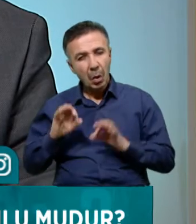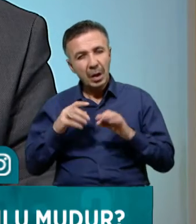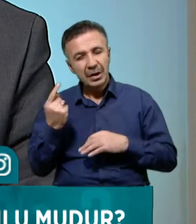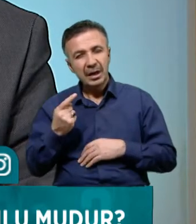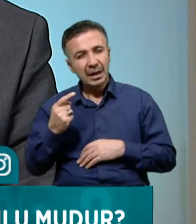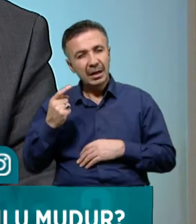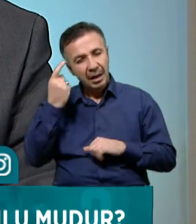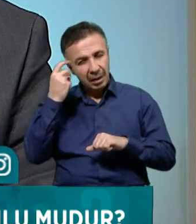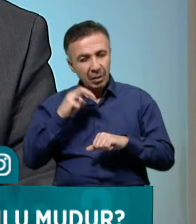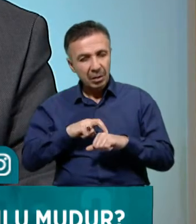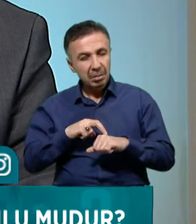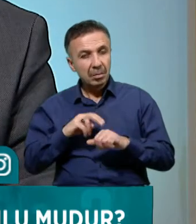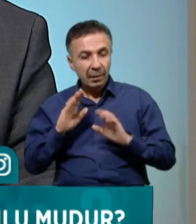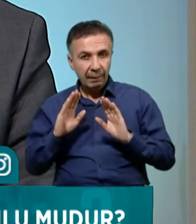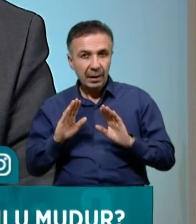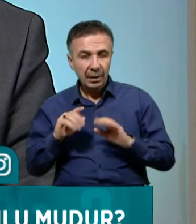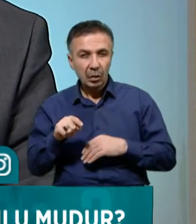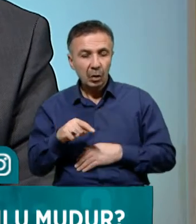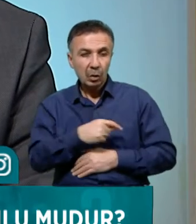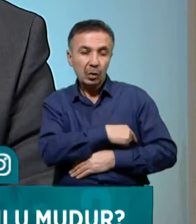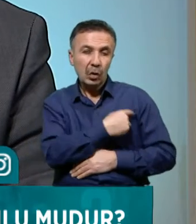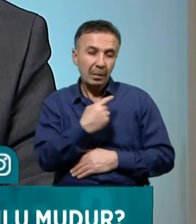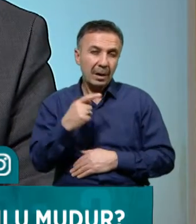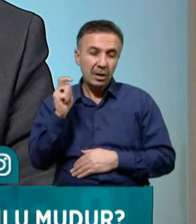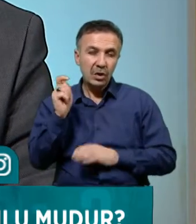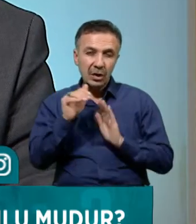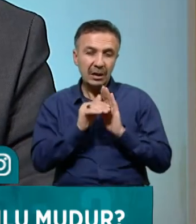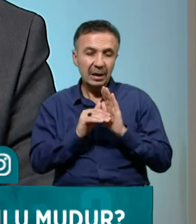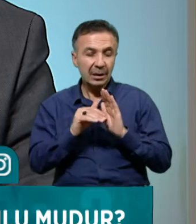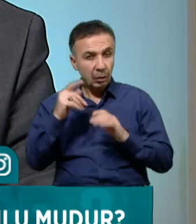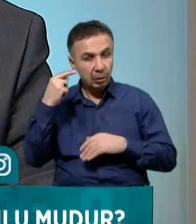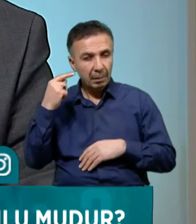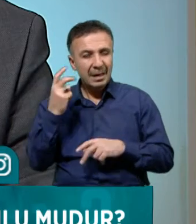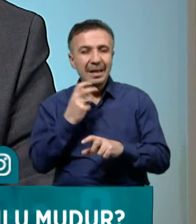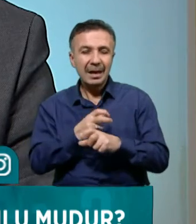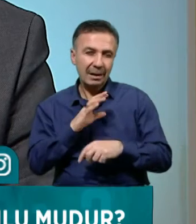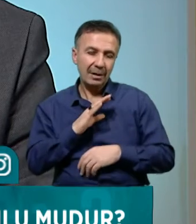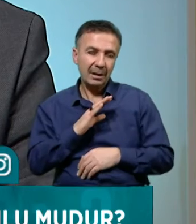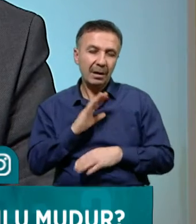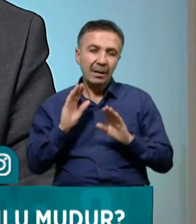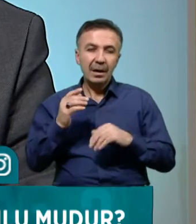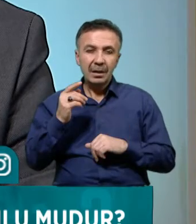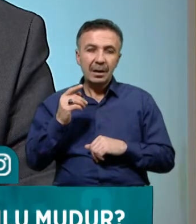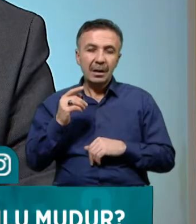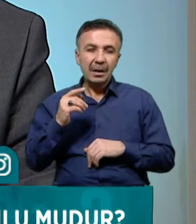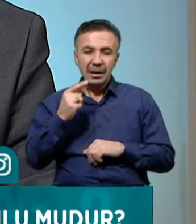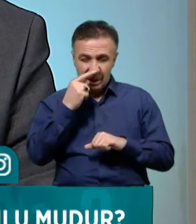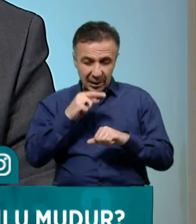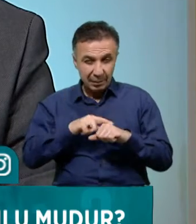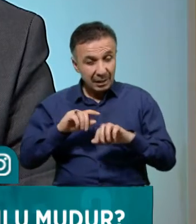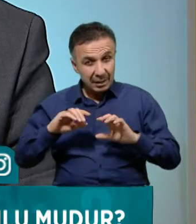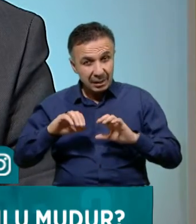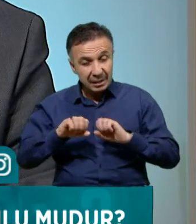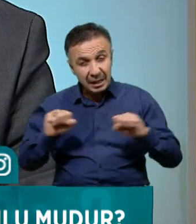geliyor ki bizim fakat onu normal şartlarda Düşünmek bile tehlikeli fakat inancımıza zarar verir mi diyor